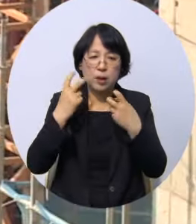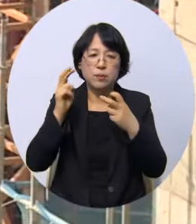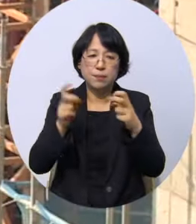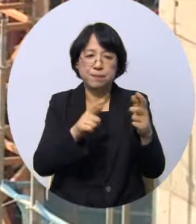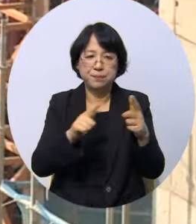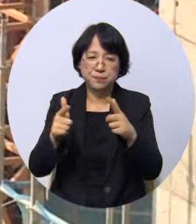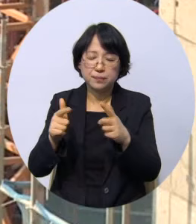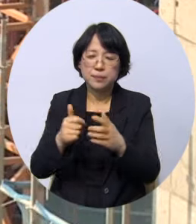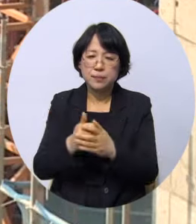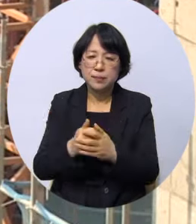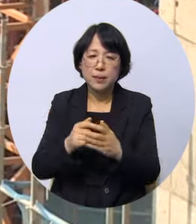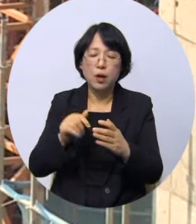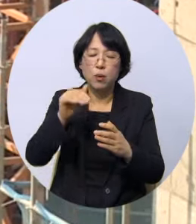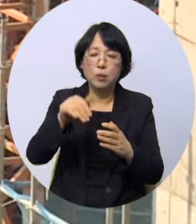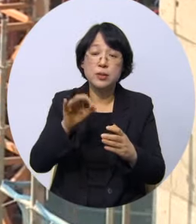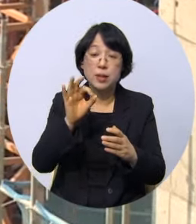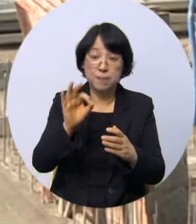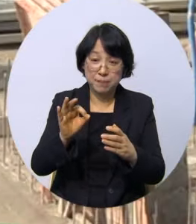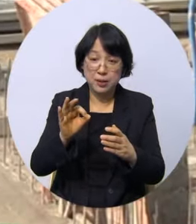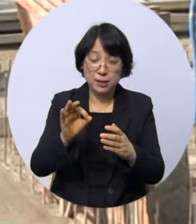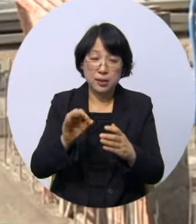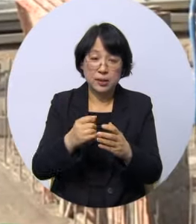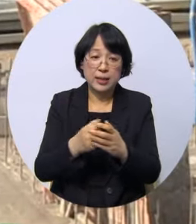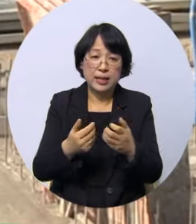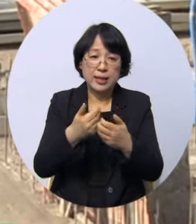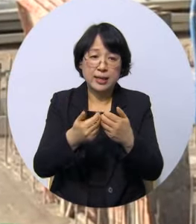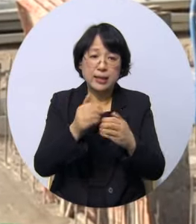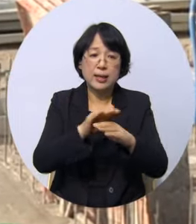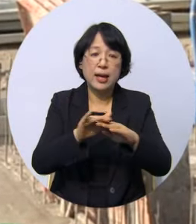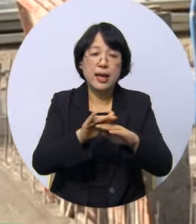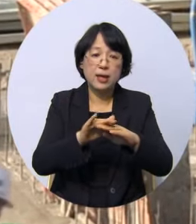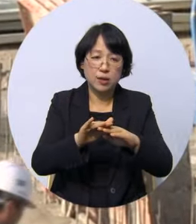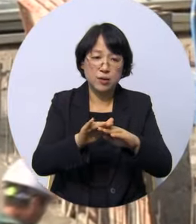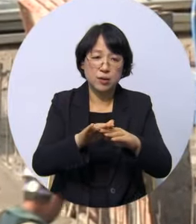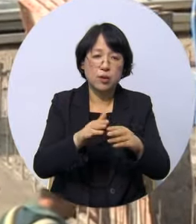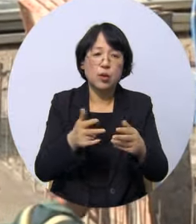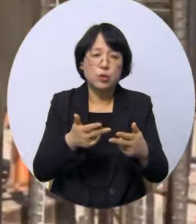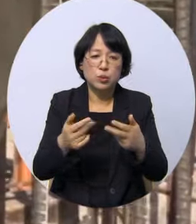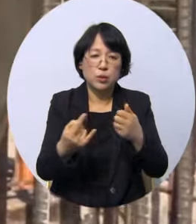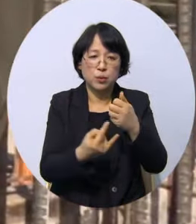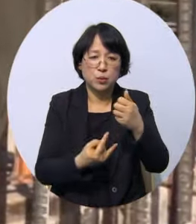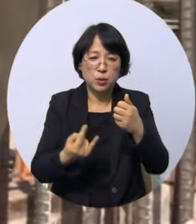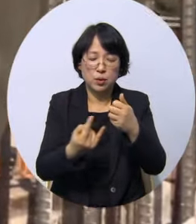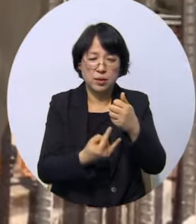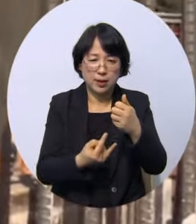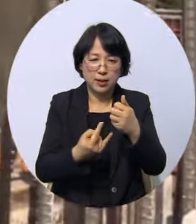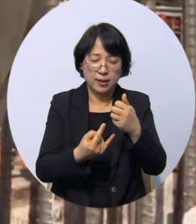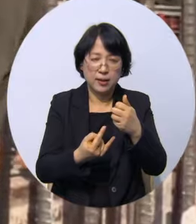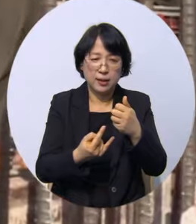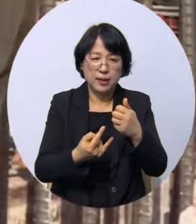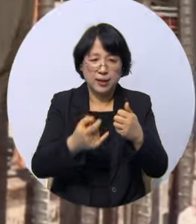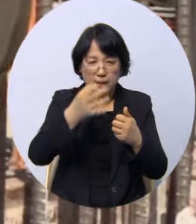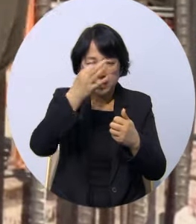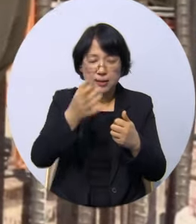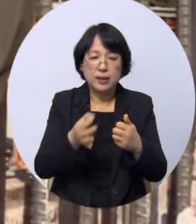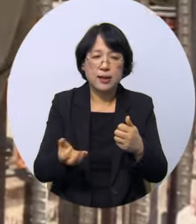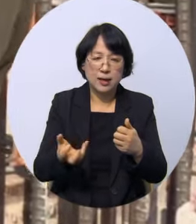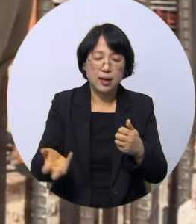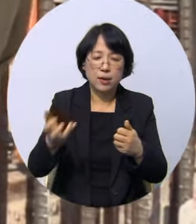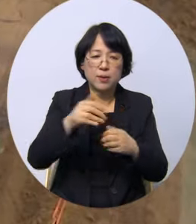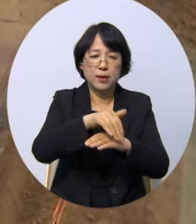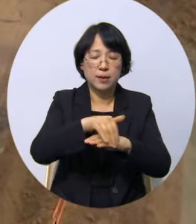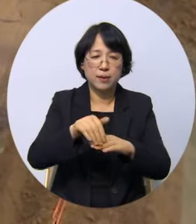시행사 간 공사비 분쟁을 해소하도록 건설분쟁 조정 위원회 조정 기능을 강화할 방식 입니다